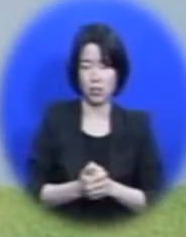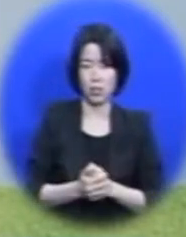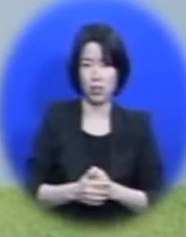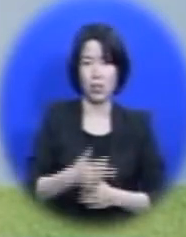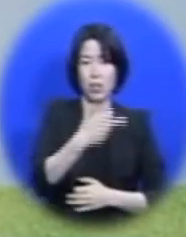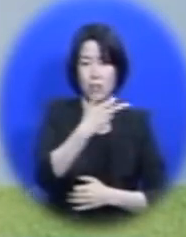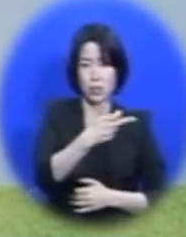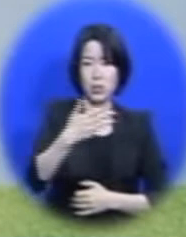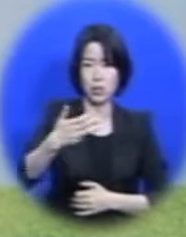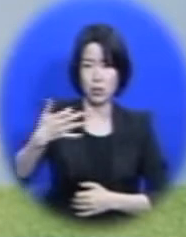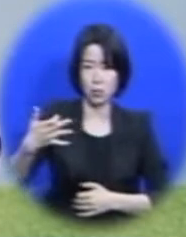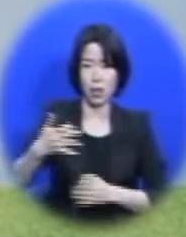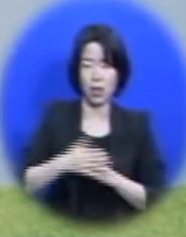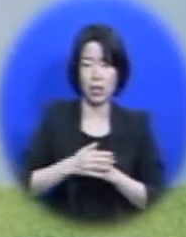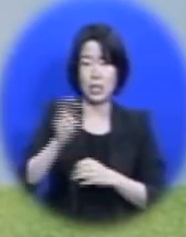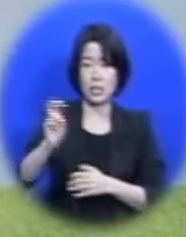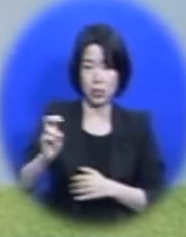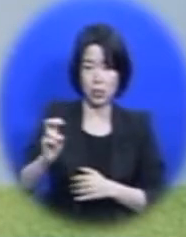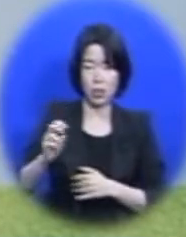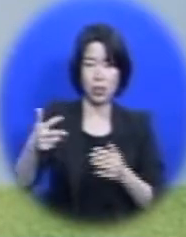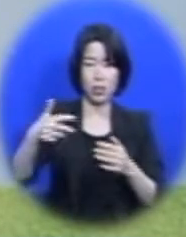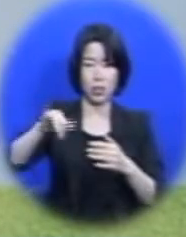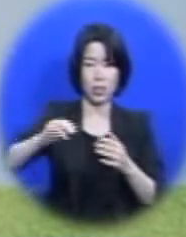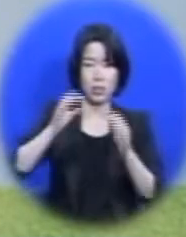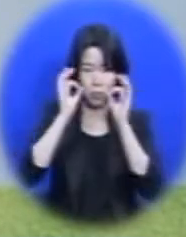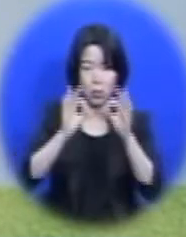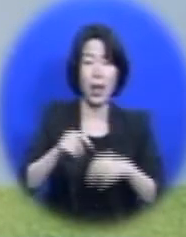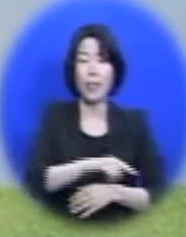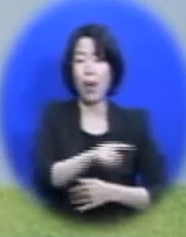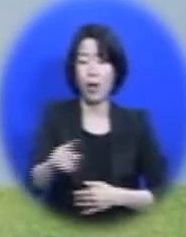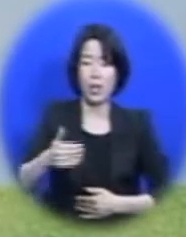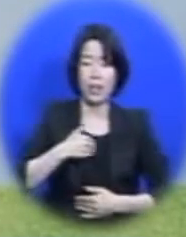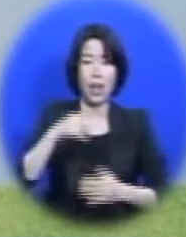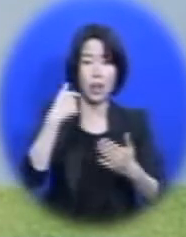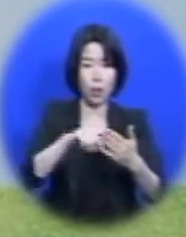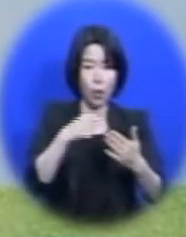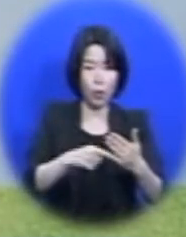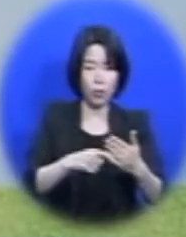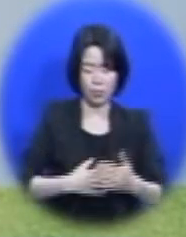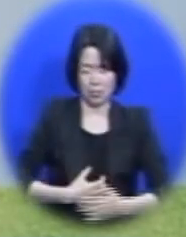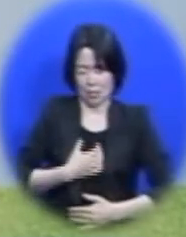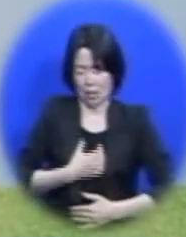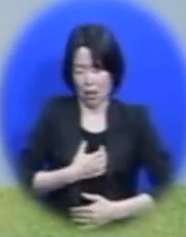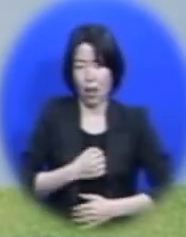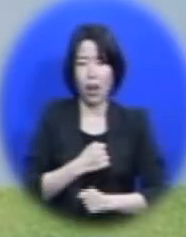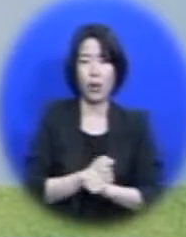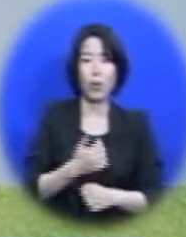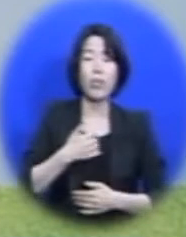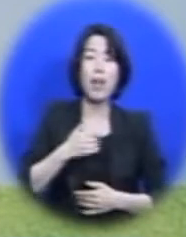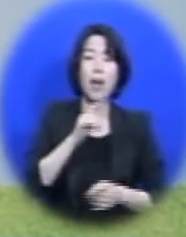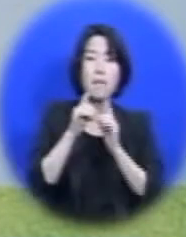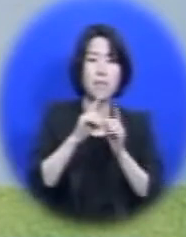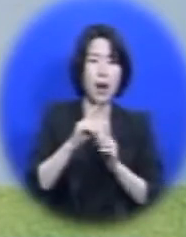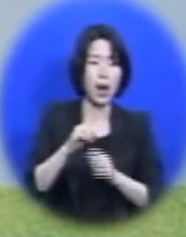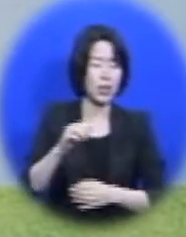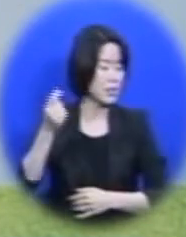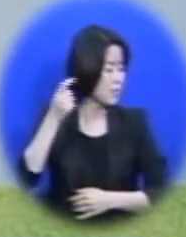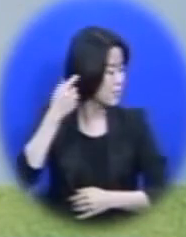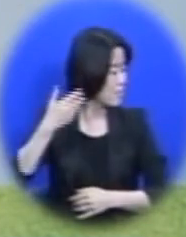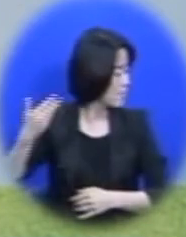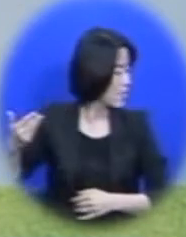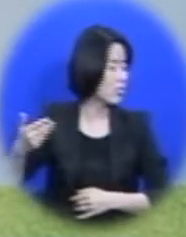17절, 18절, 19절, 20절까지 보면 너희는 내 교훈을 역겨워하고 나의 말을 귀전으로